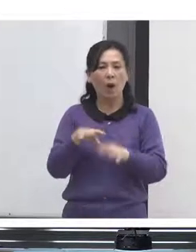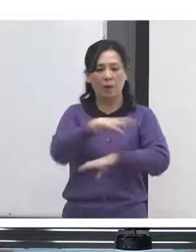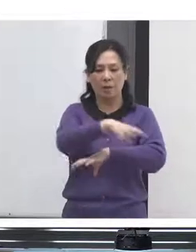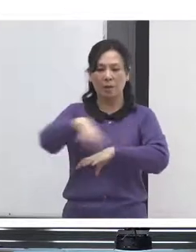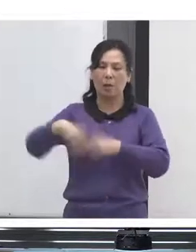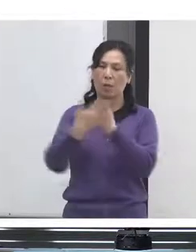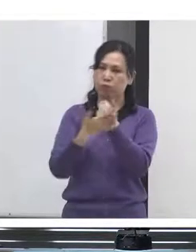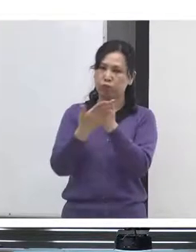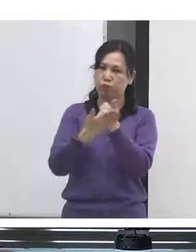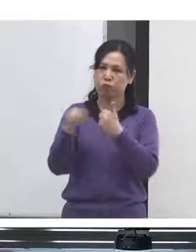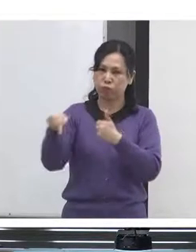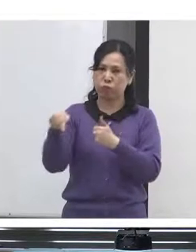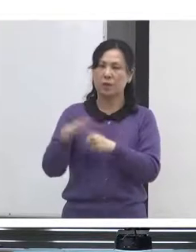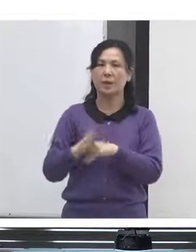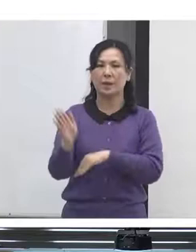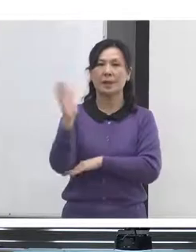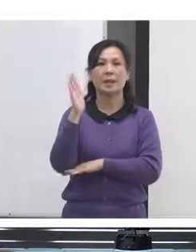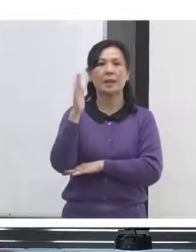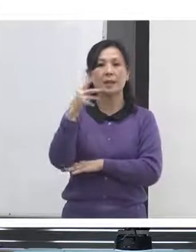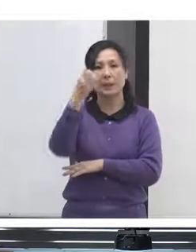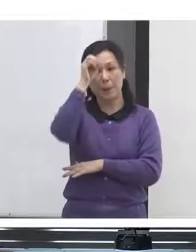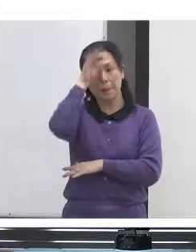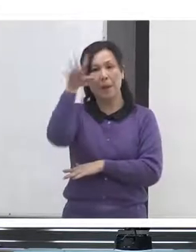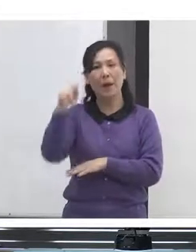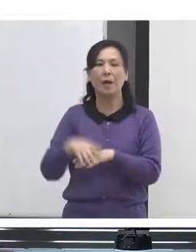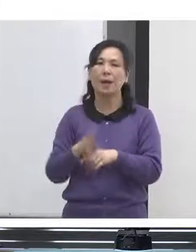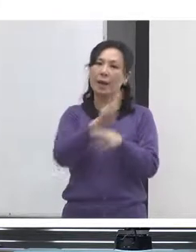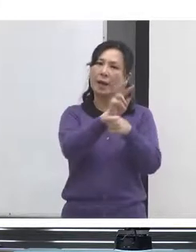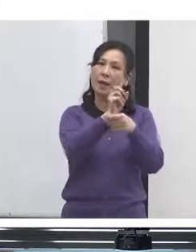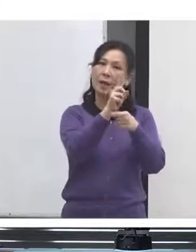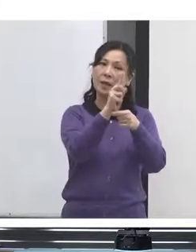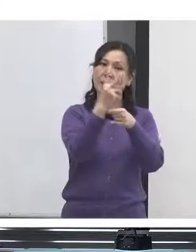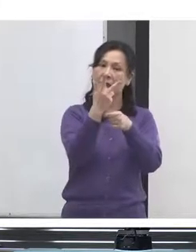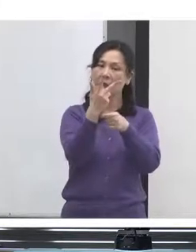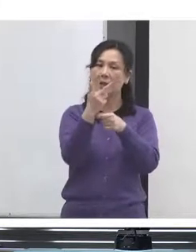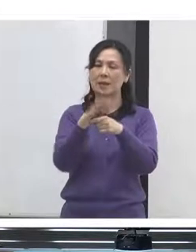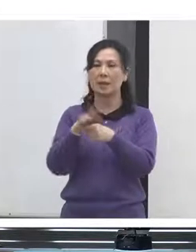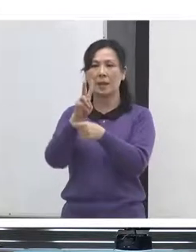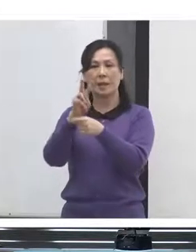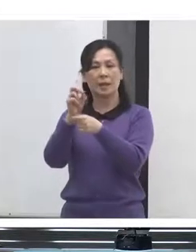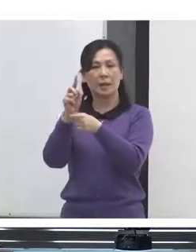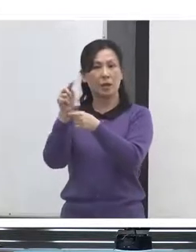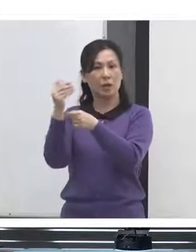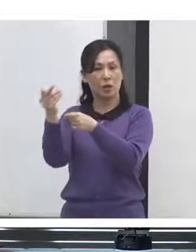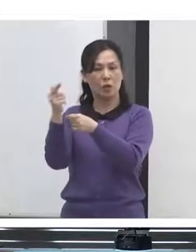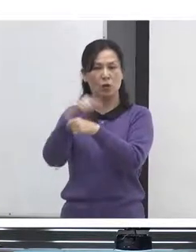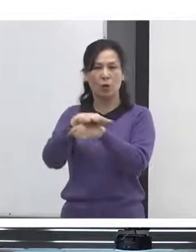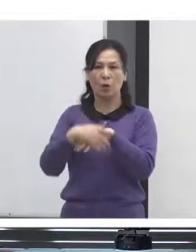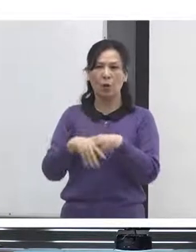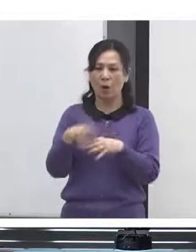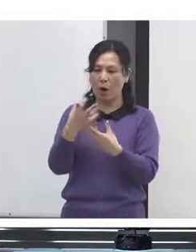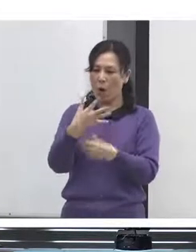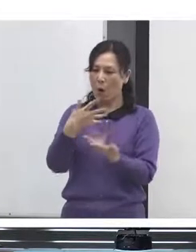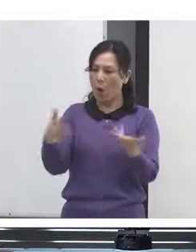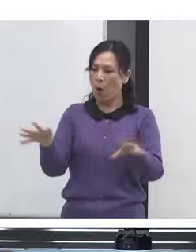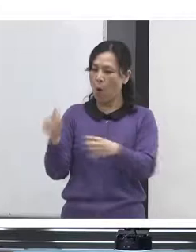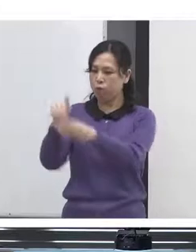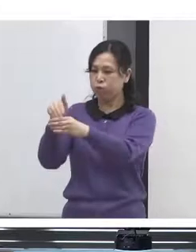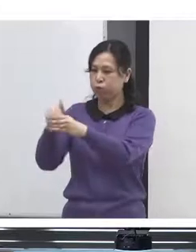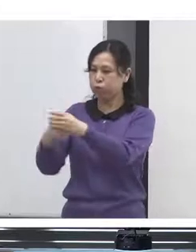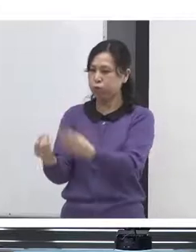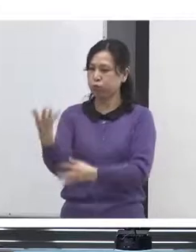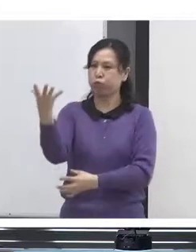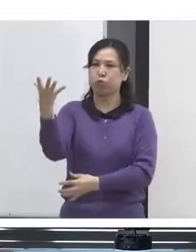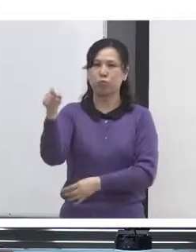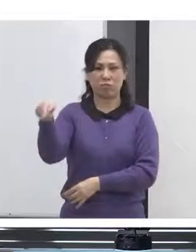护议题的这个政党。那它在2017到2019有一个非常大的一个新增，很多地区的人都去投了绿党。然后第四